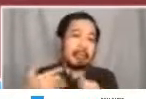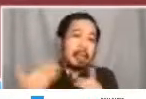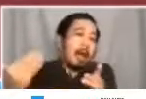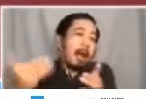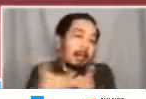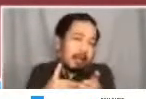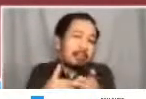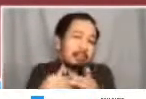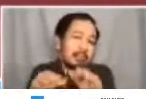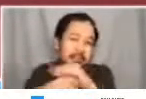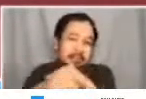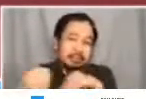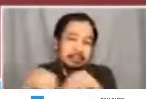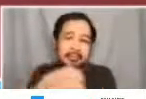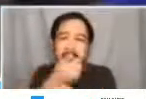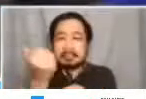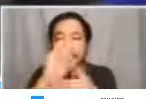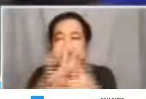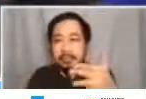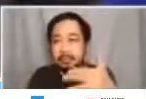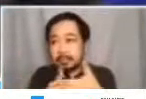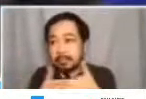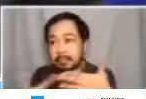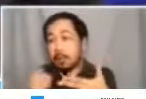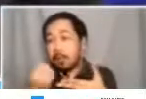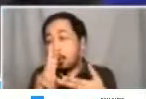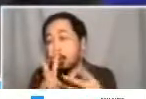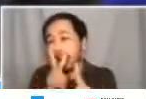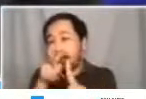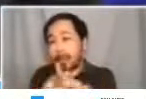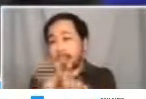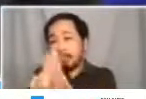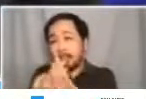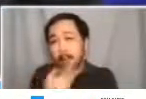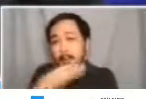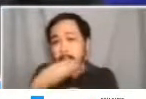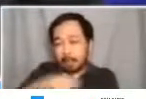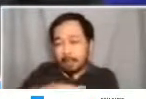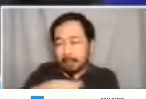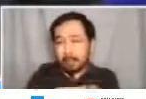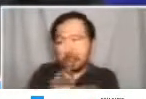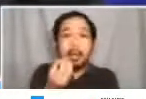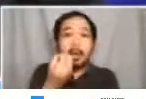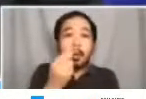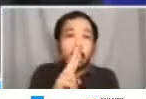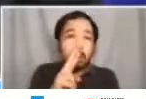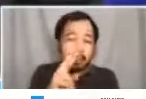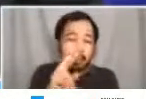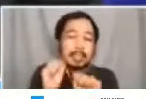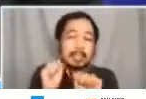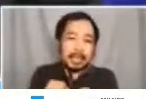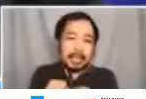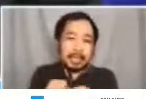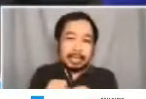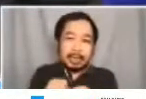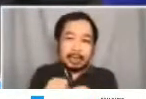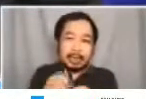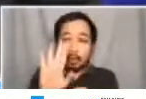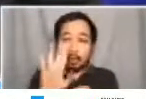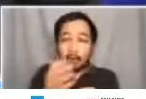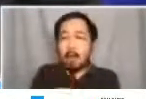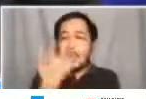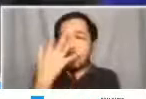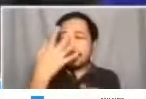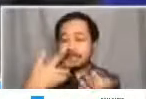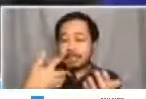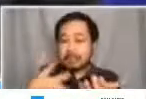Principe. Yes, maraming salamat, Yusek Rocky at Secretary Martin. At ito nga po, patuloy po yung pag-ikot ng ating mga reporters